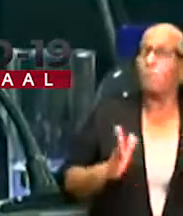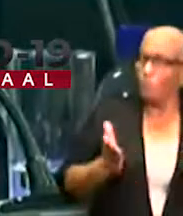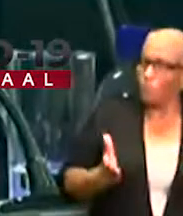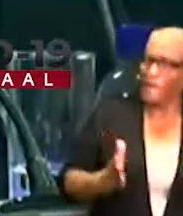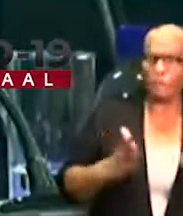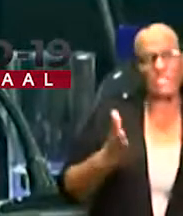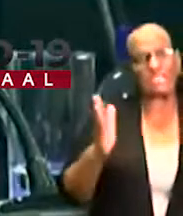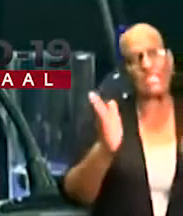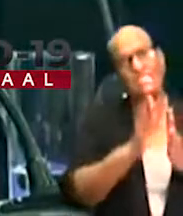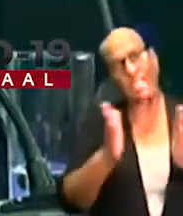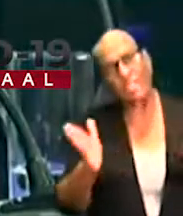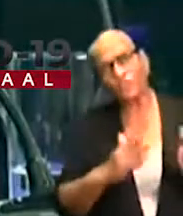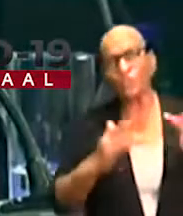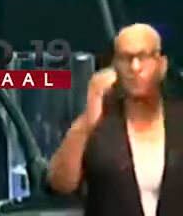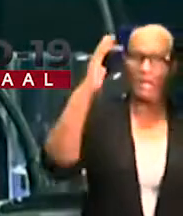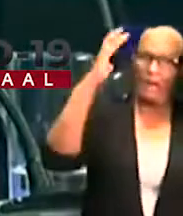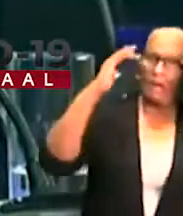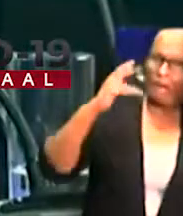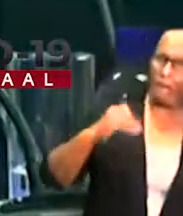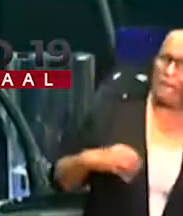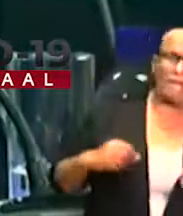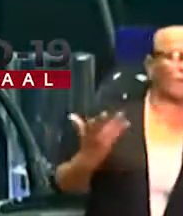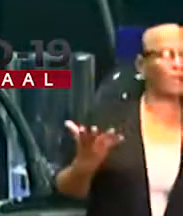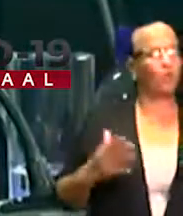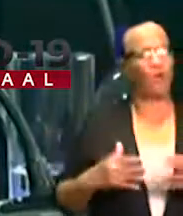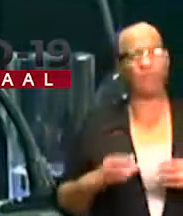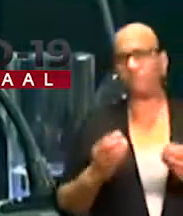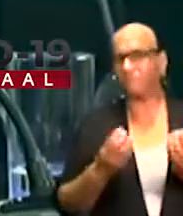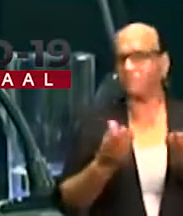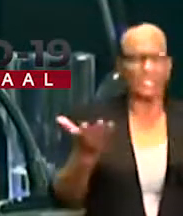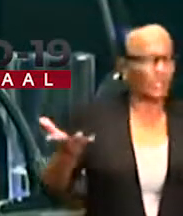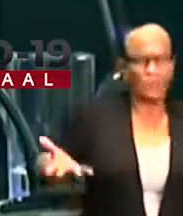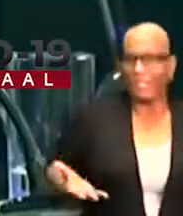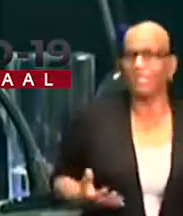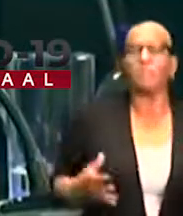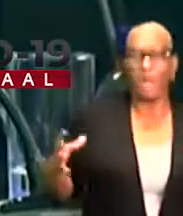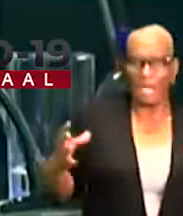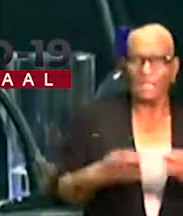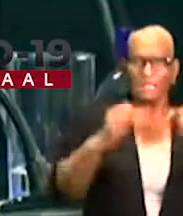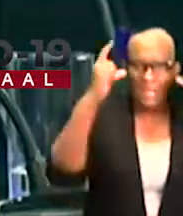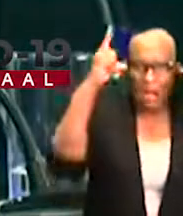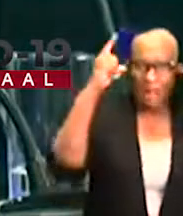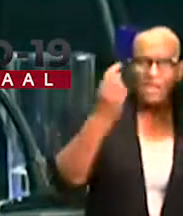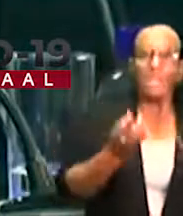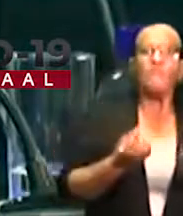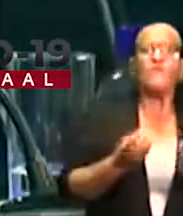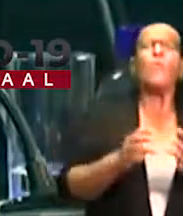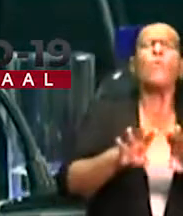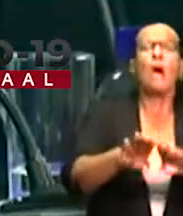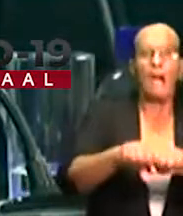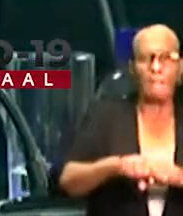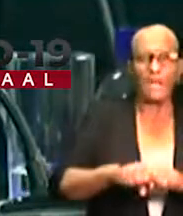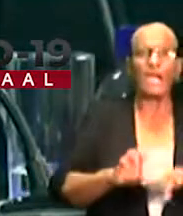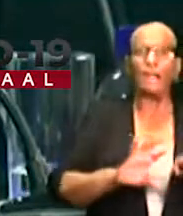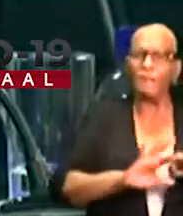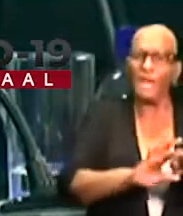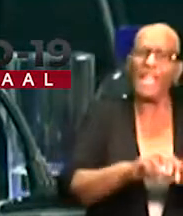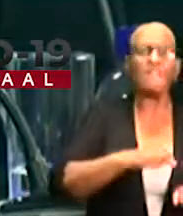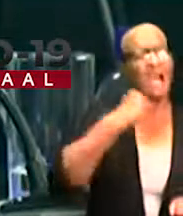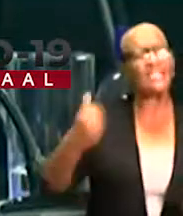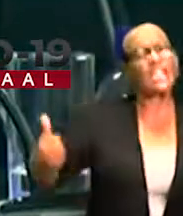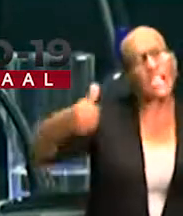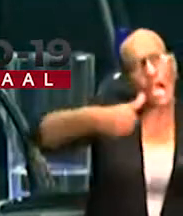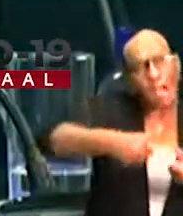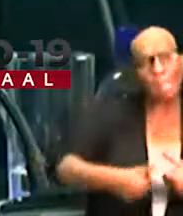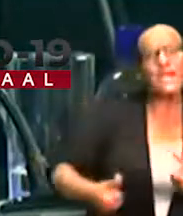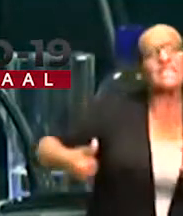zijn. En dat je dan ook weet hoe je ermee moet omgaan als samenleving. En je gaat steeds je beleid daarop moeten aanpassen. En we